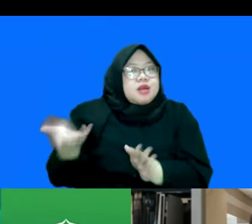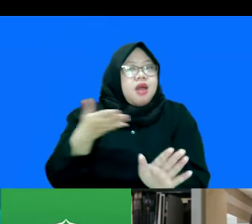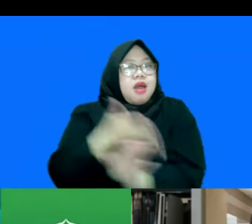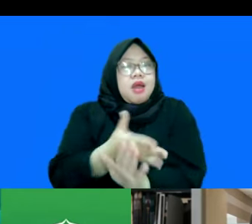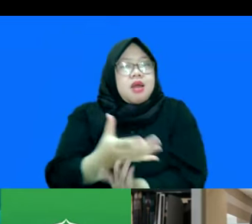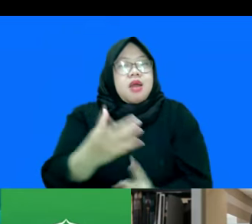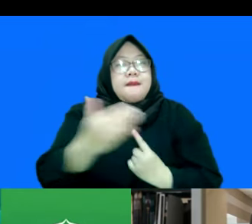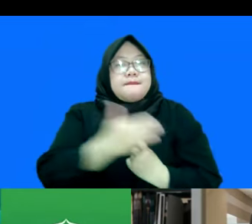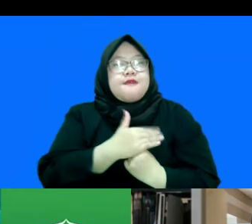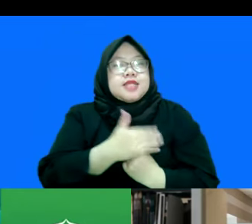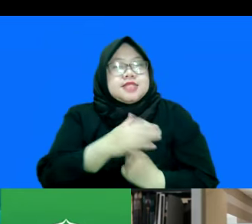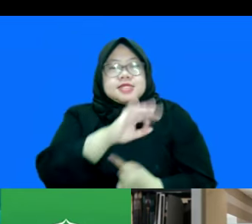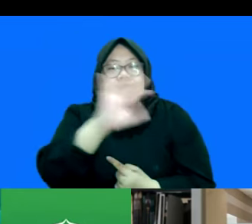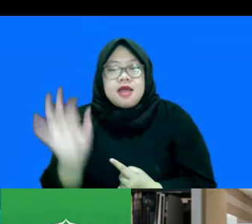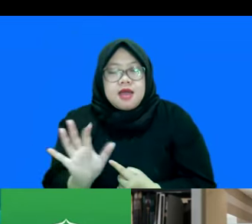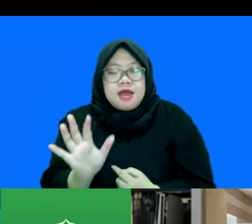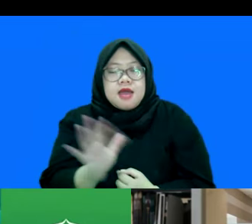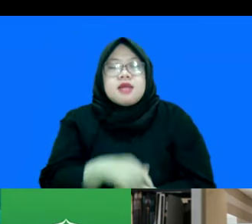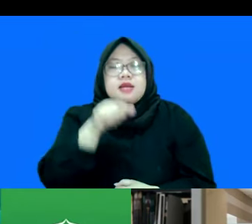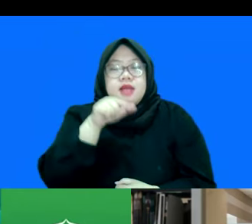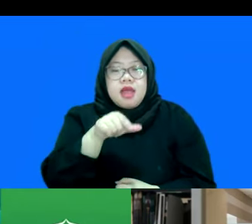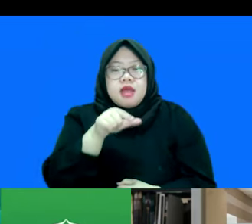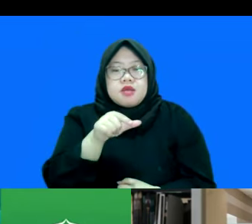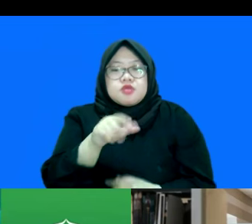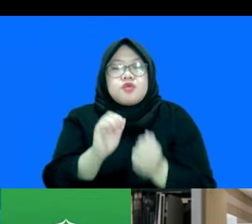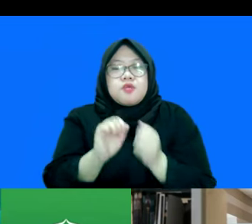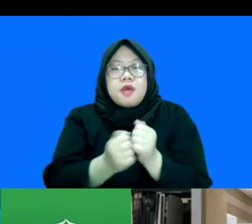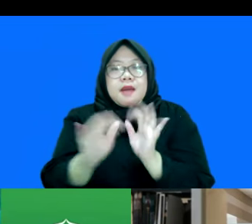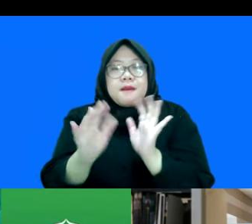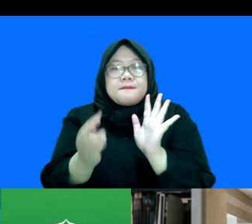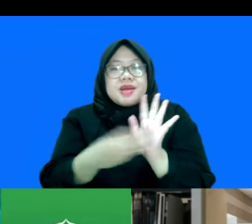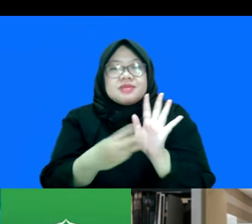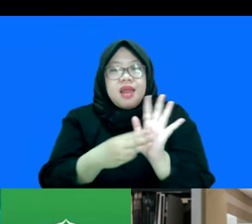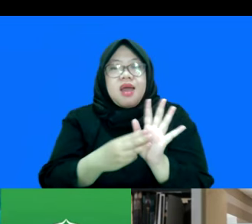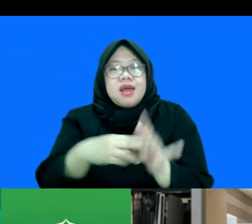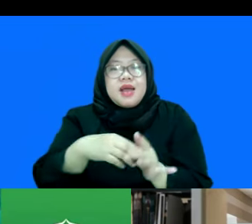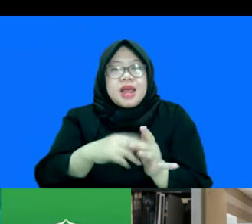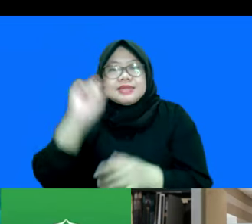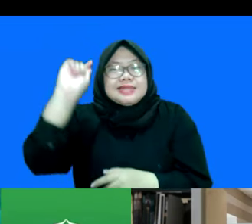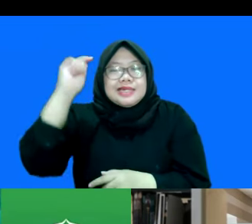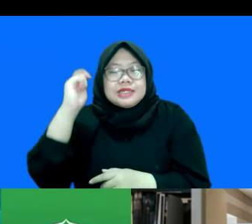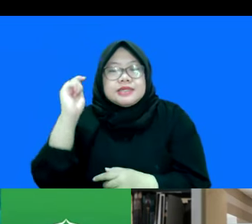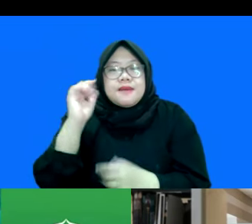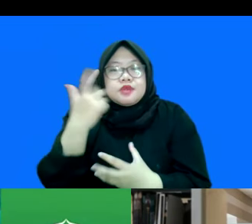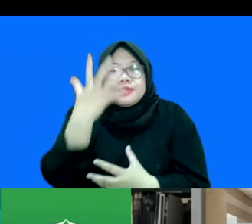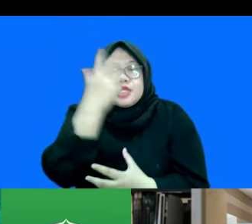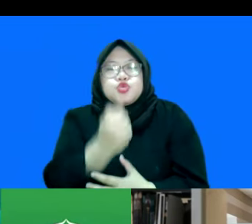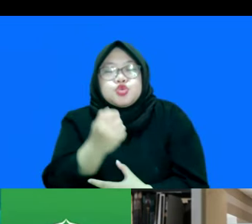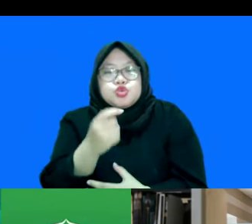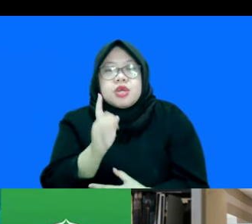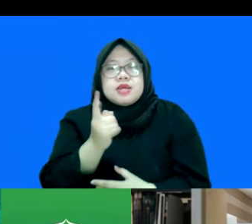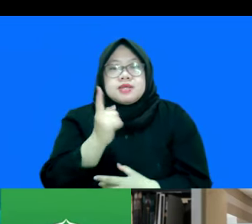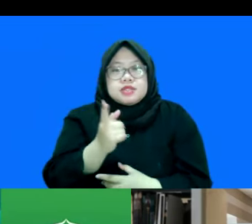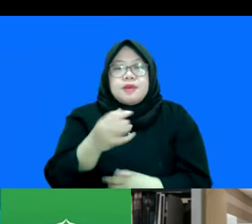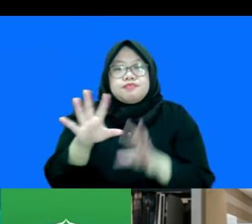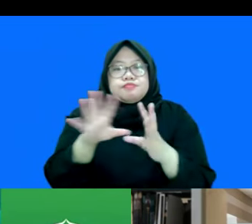lain sebagainya. Nah, ini tentu menjadi persoalan serius karena bicara soal hukum pidana, bicara